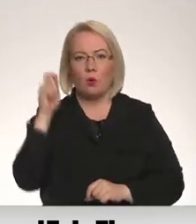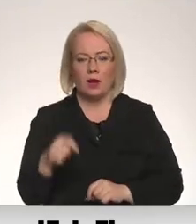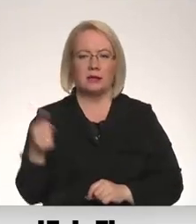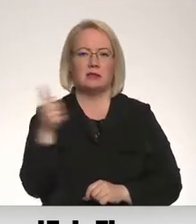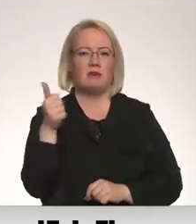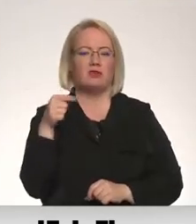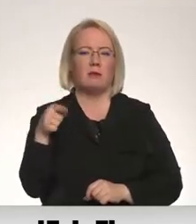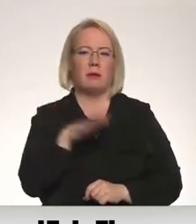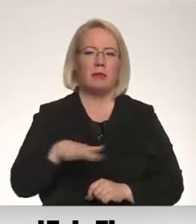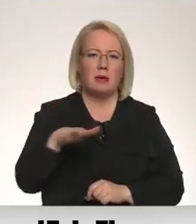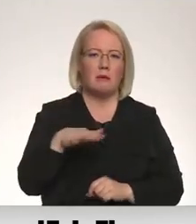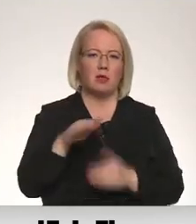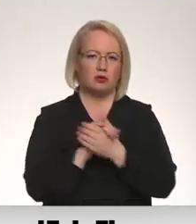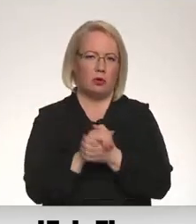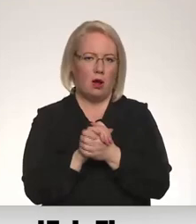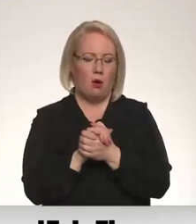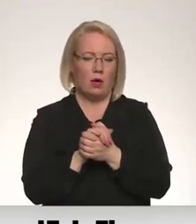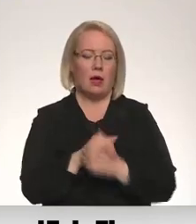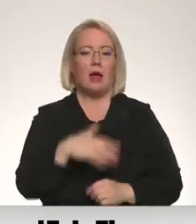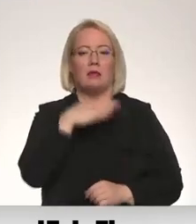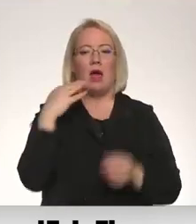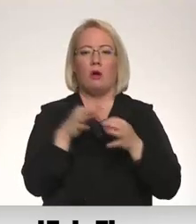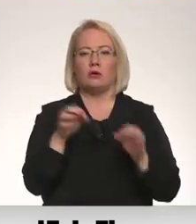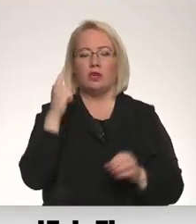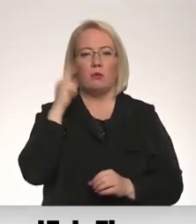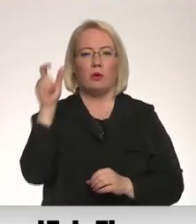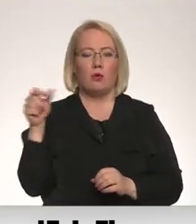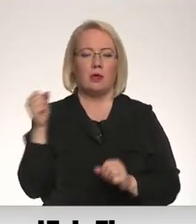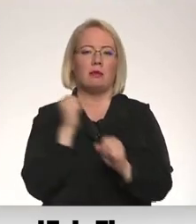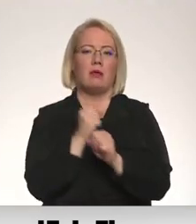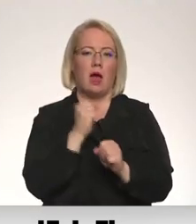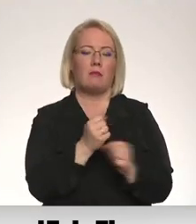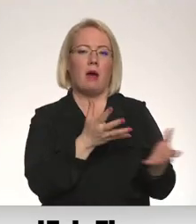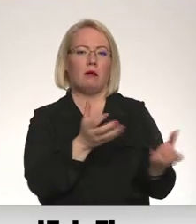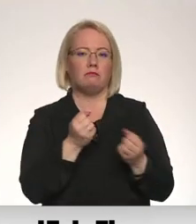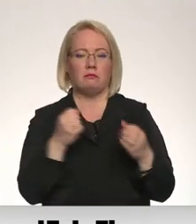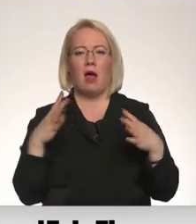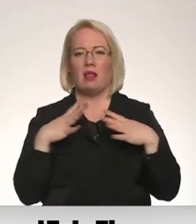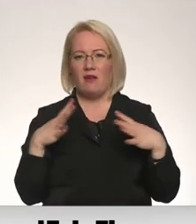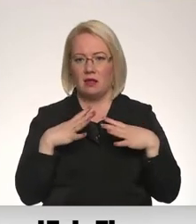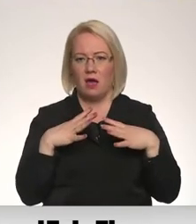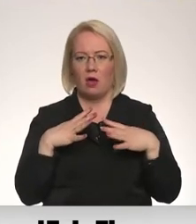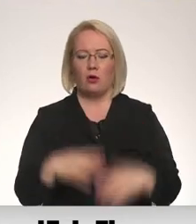šeit ir ģimenes vai draugi. Daudzi brīvprātīgie darbā ir paņēmuši atvaļinājumu.